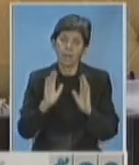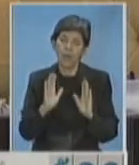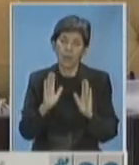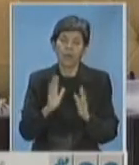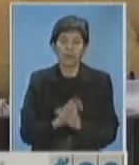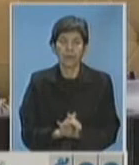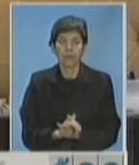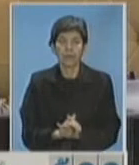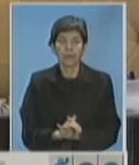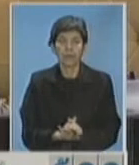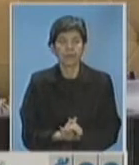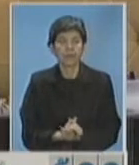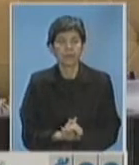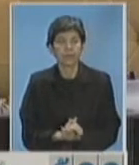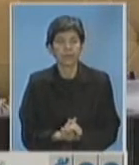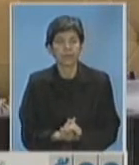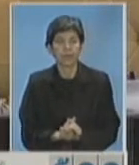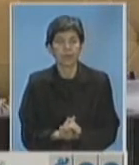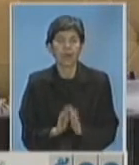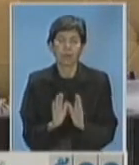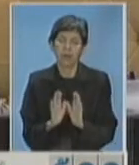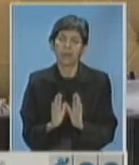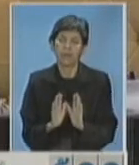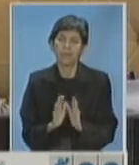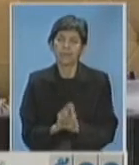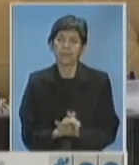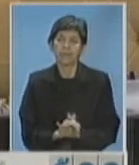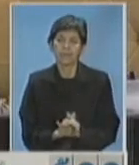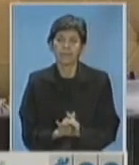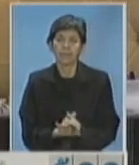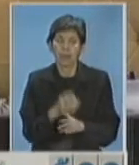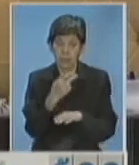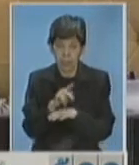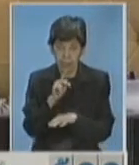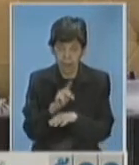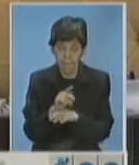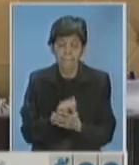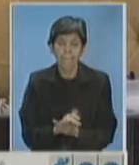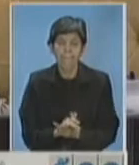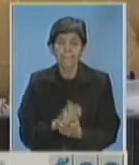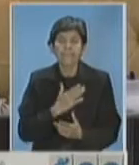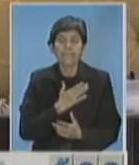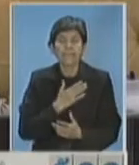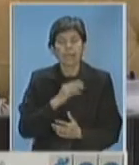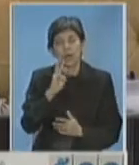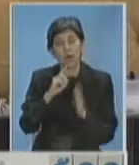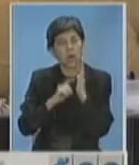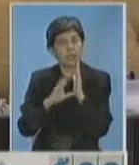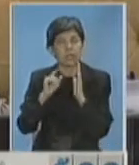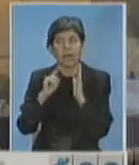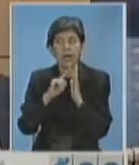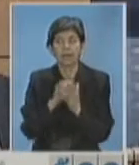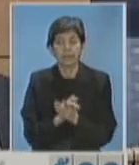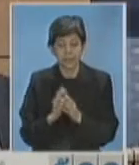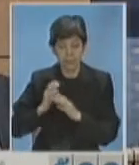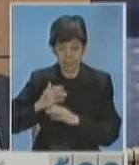รครับท่านนะก็คงพอแล้วมั้งครับ ท่านประธานที่เคารพกระผมวัชระไพทองบัญชีรายชื่อประชาธิปัต